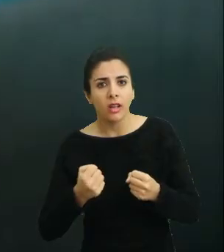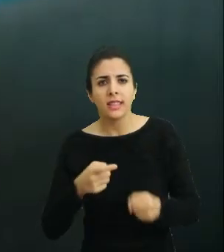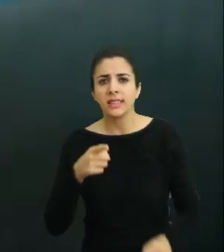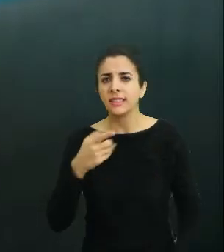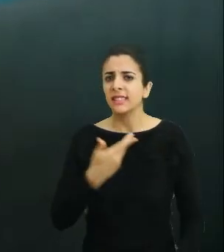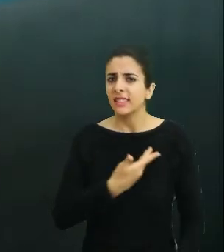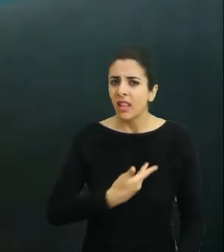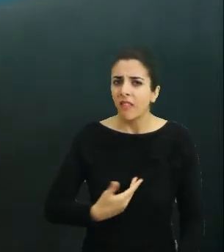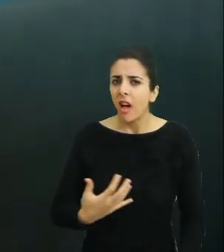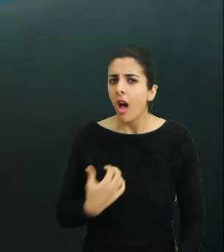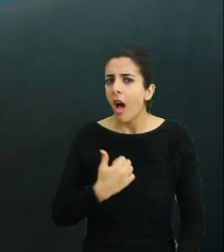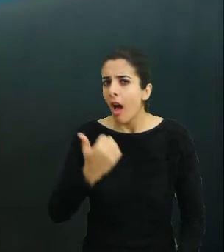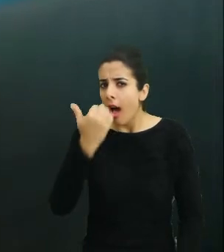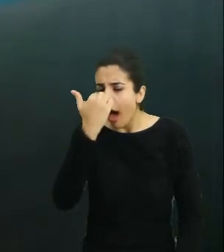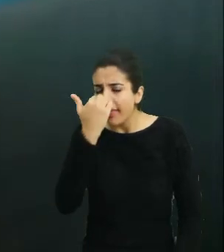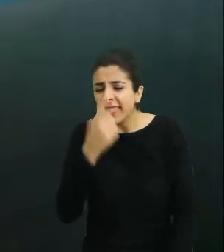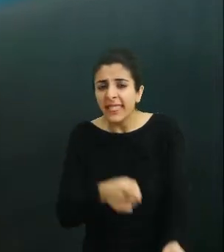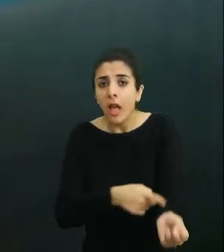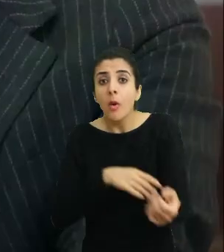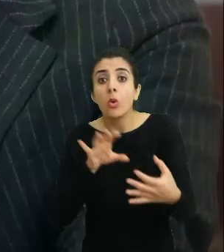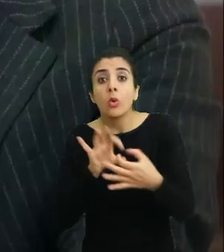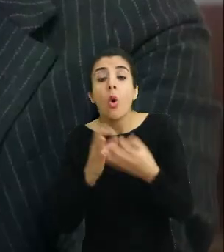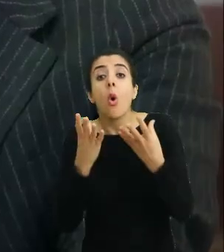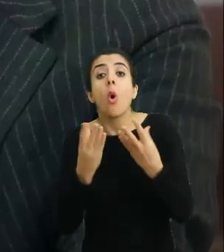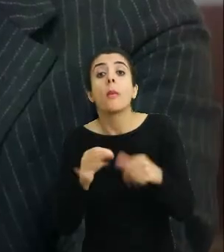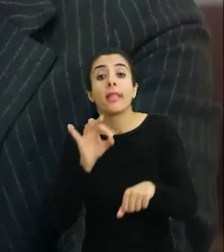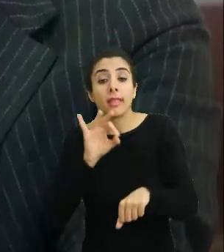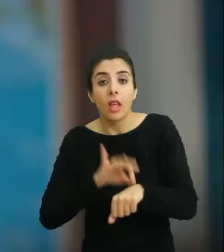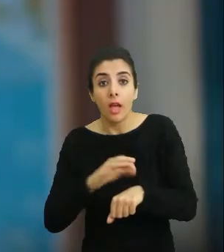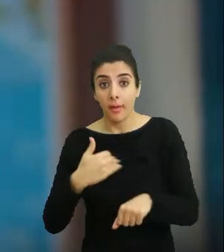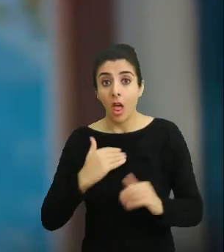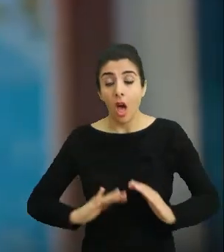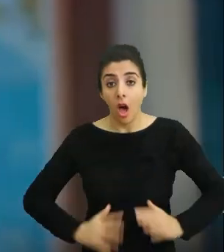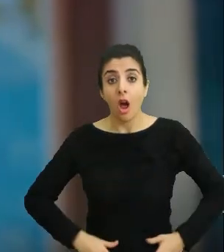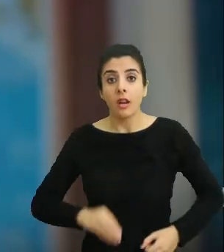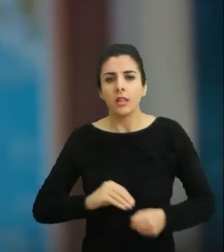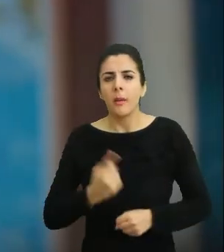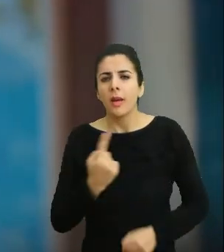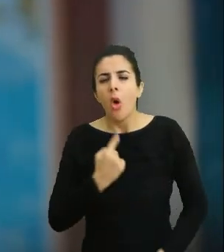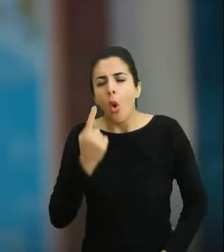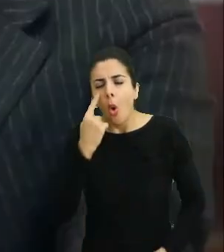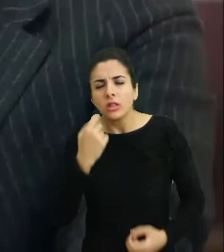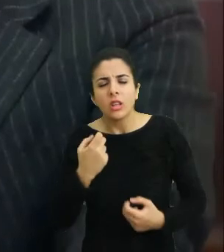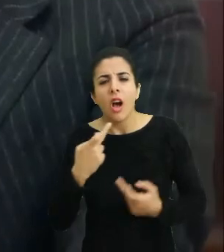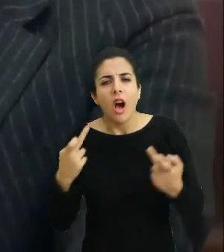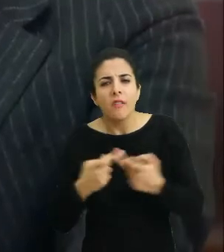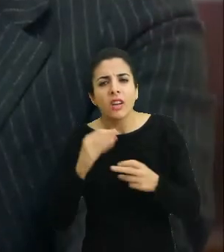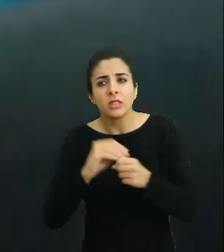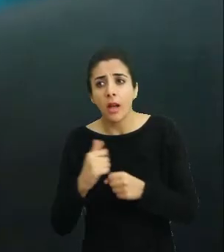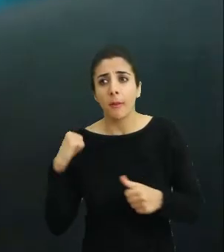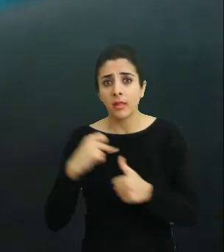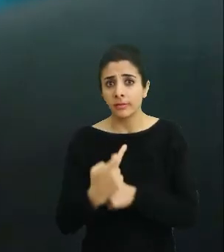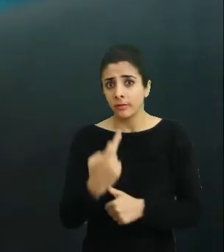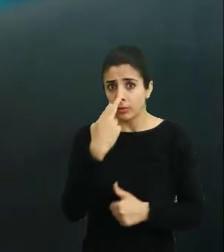Sen kanın damarlara tutunamadığı anlardan beni karnınla bir göz boğuşmasına daha